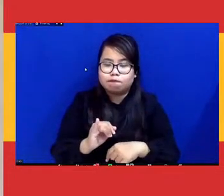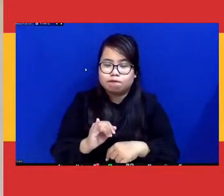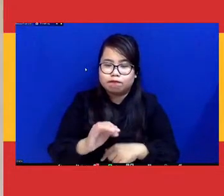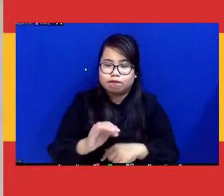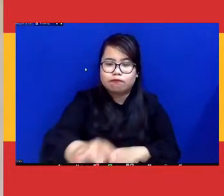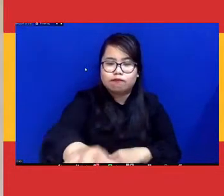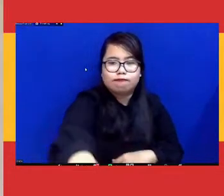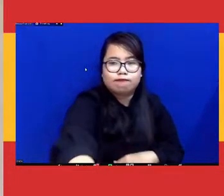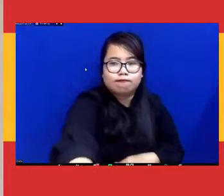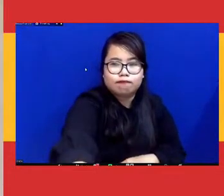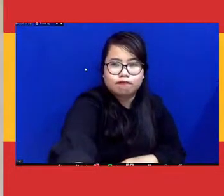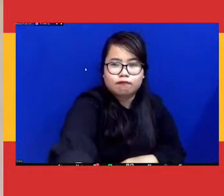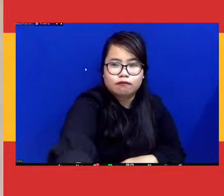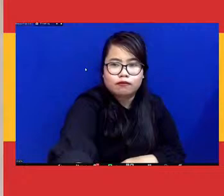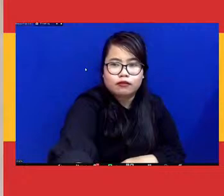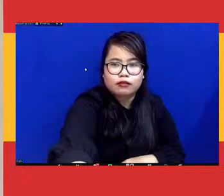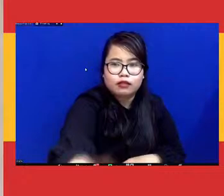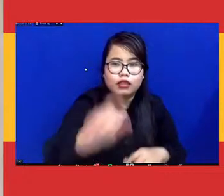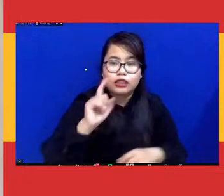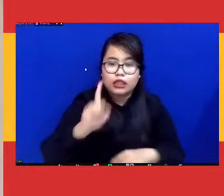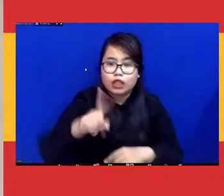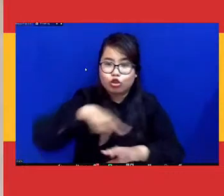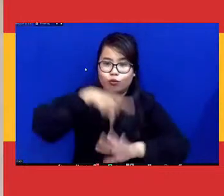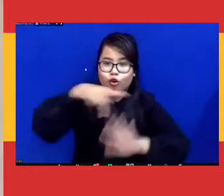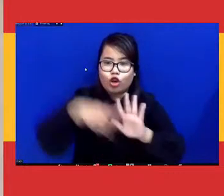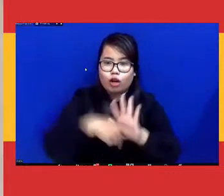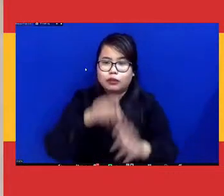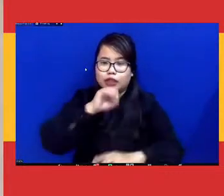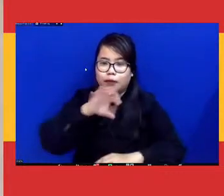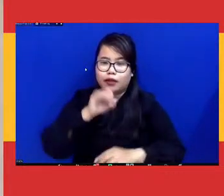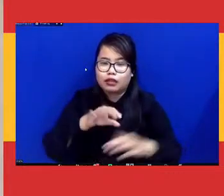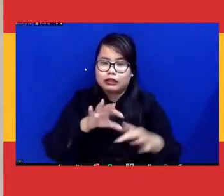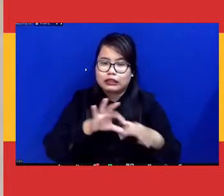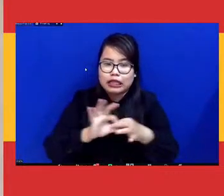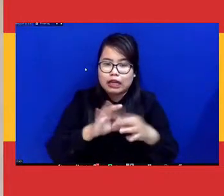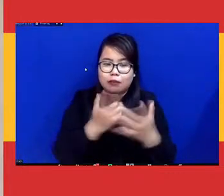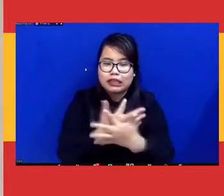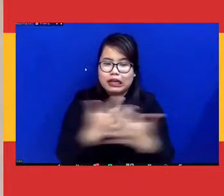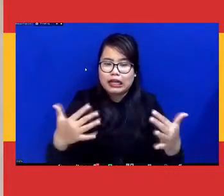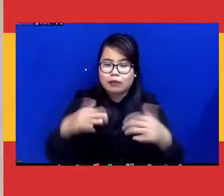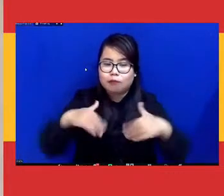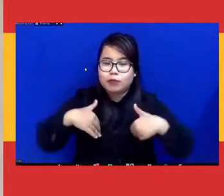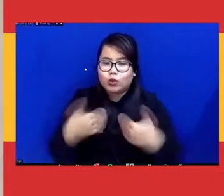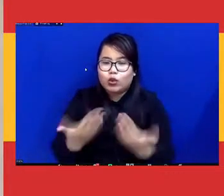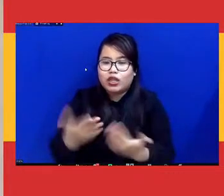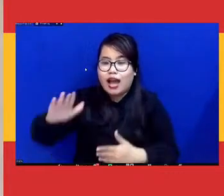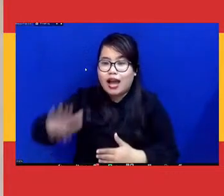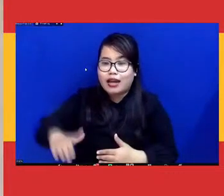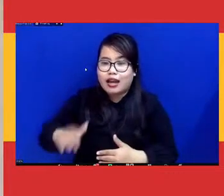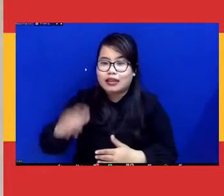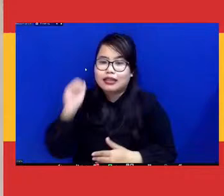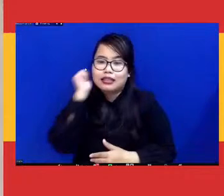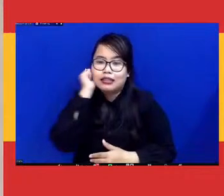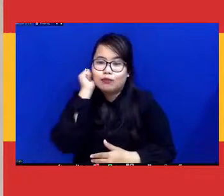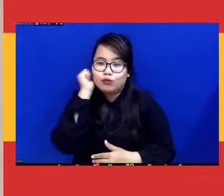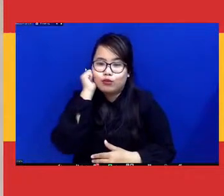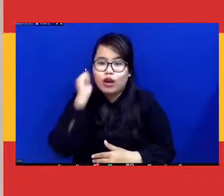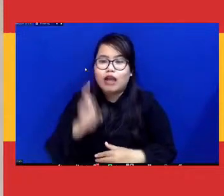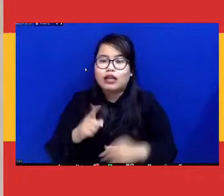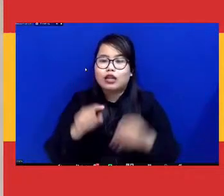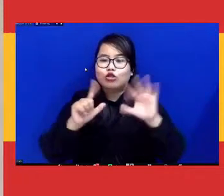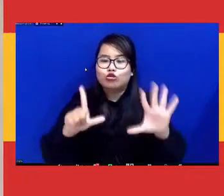satu program yang tadi sudah disampaikan yaitu jaringan masyarakat peduli anak dan ibu Jamapai yang memiliki 7 pesan